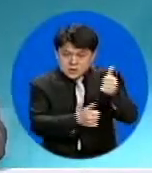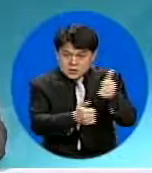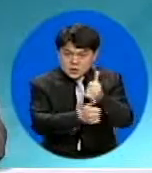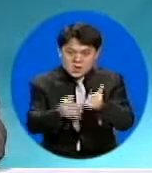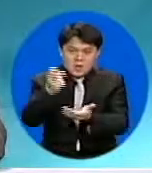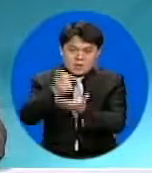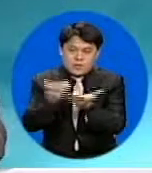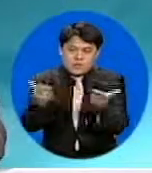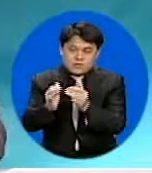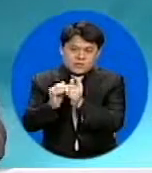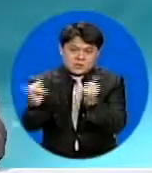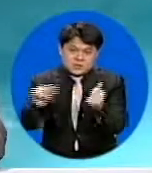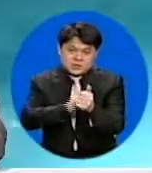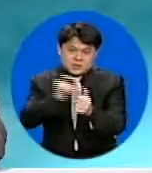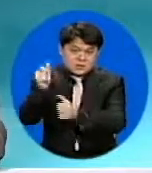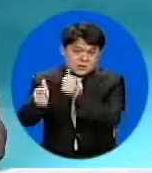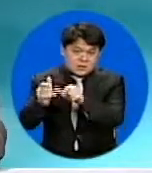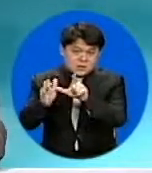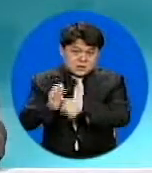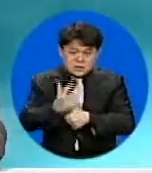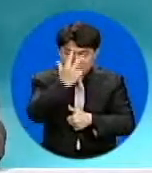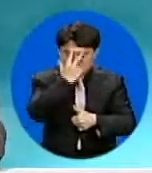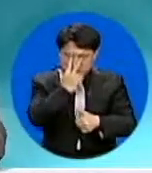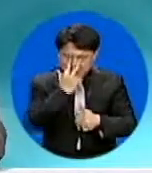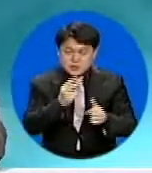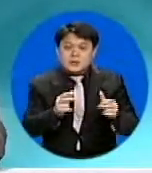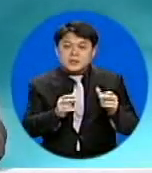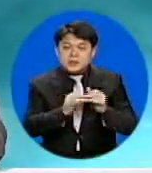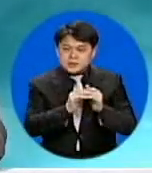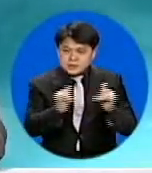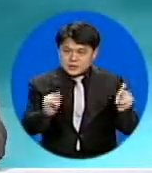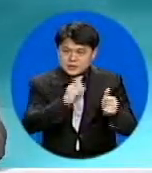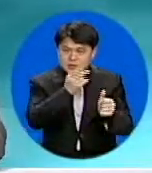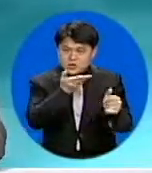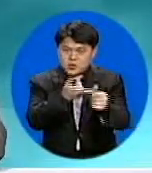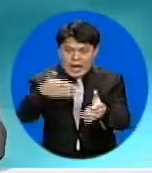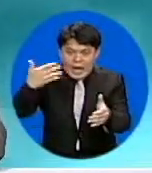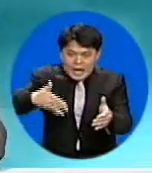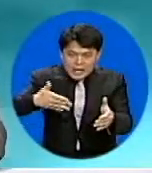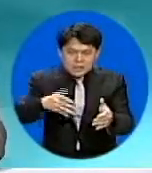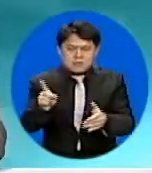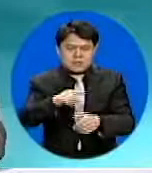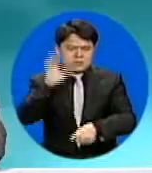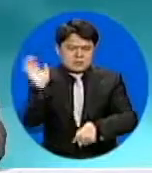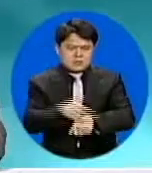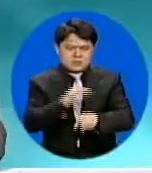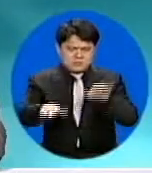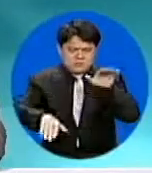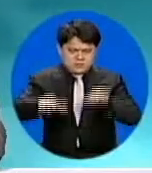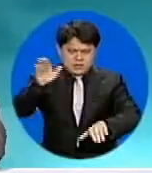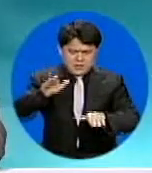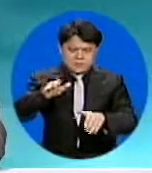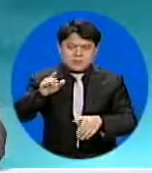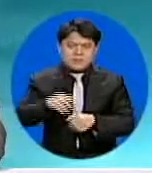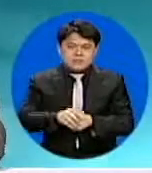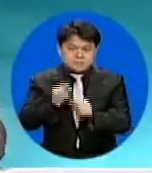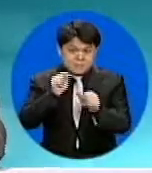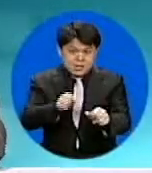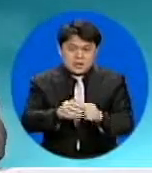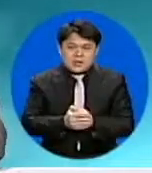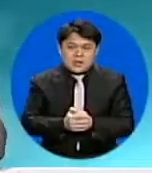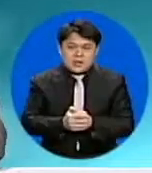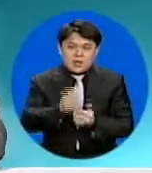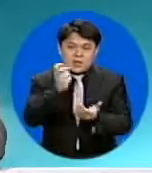법무사 자격 시험에서 이 전맹인 시각 장애인들에게 편의를 제공하지 않는 것은 이 차별 행위다 이렇게 이제 판단을 한 겁니다. 네.